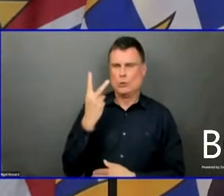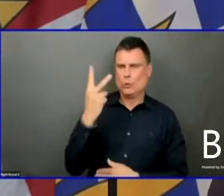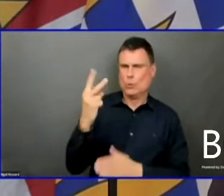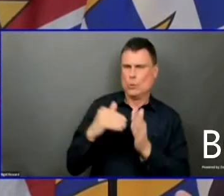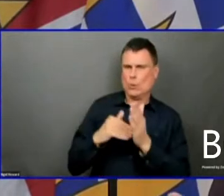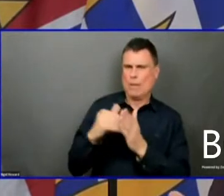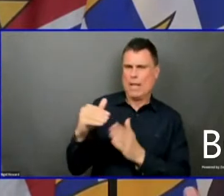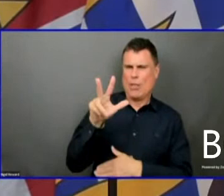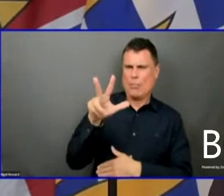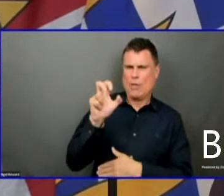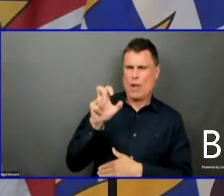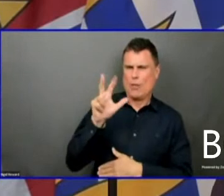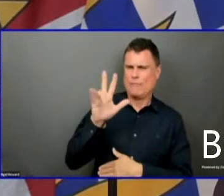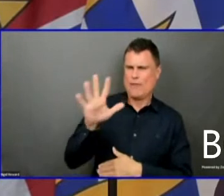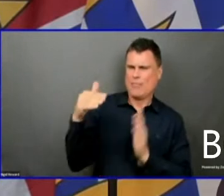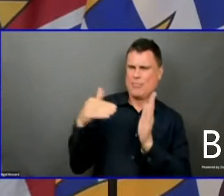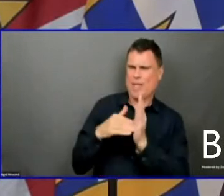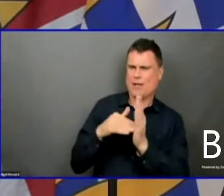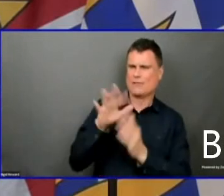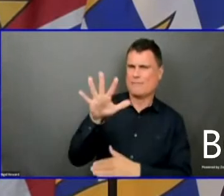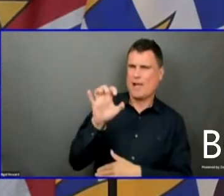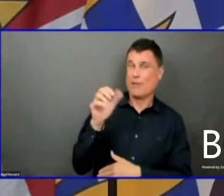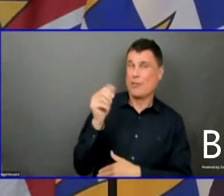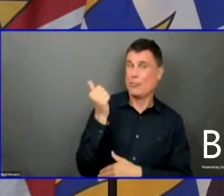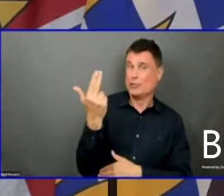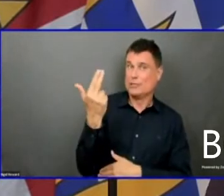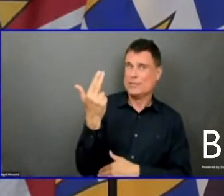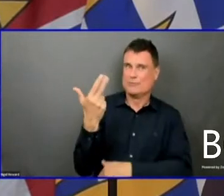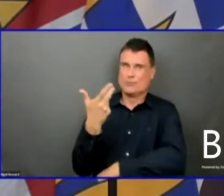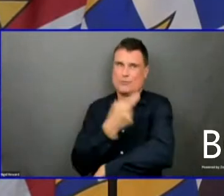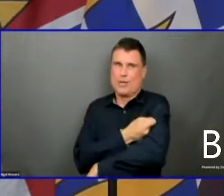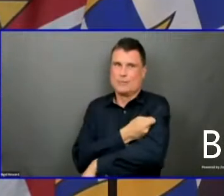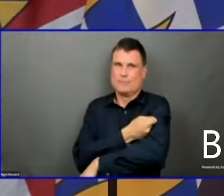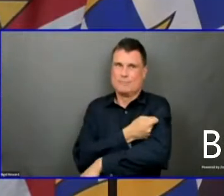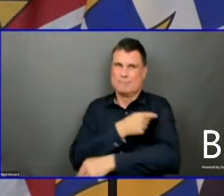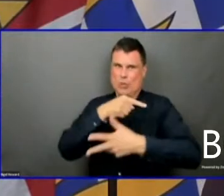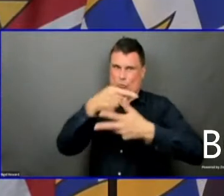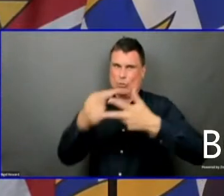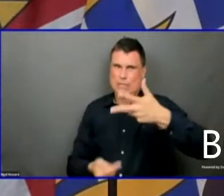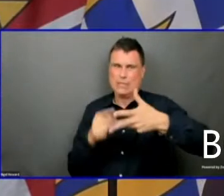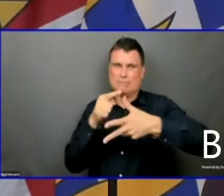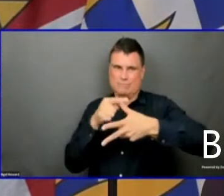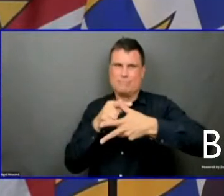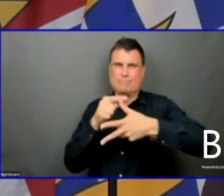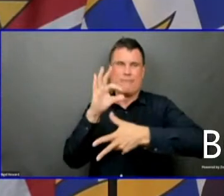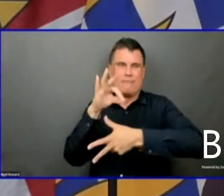2,335,513 doses of all 3 of the COVID-19 vaccines here in BC. 好